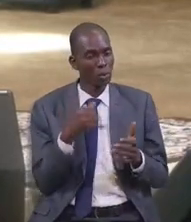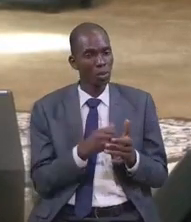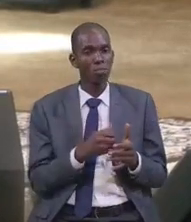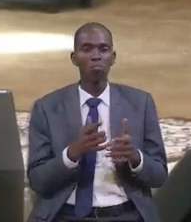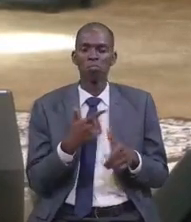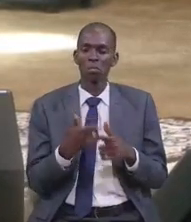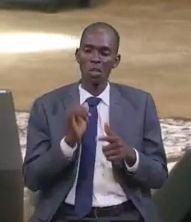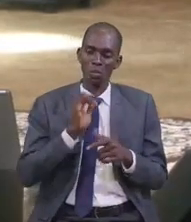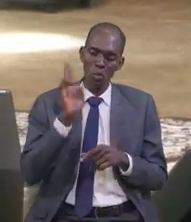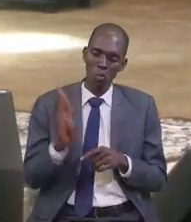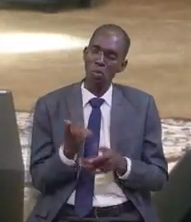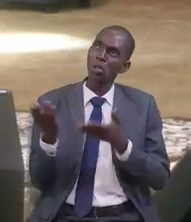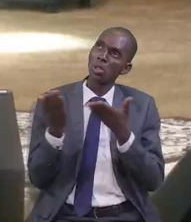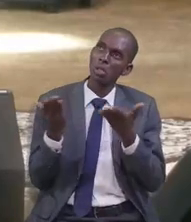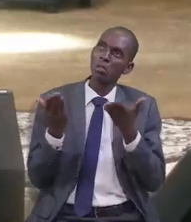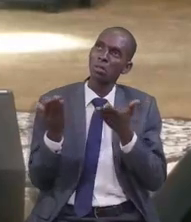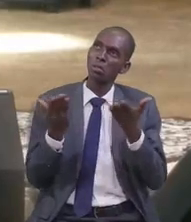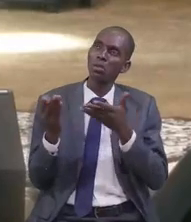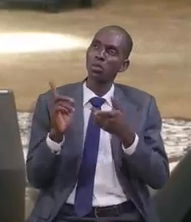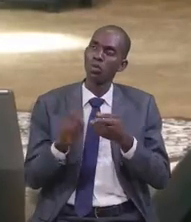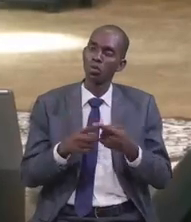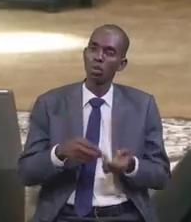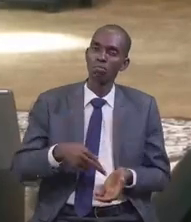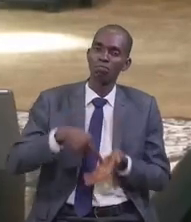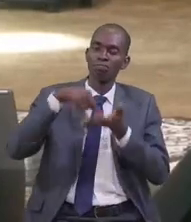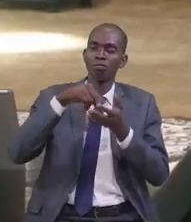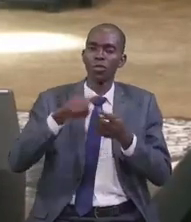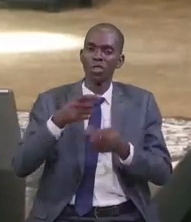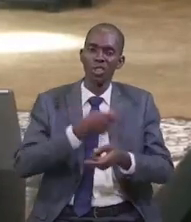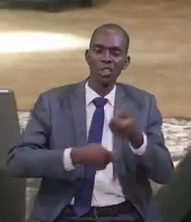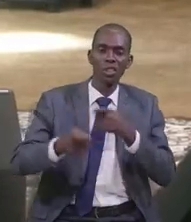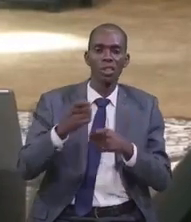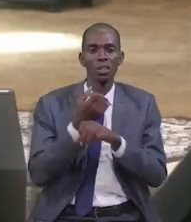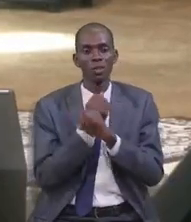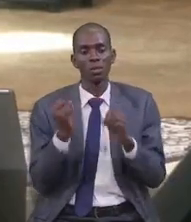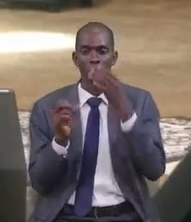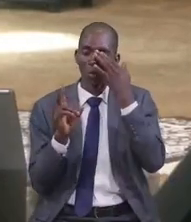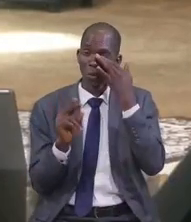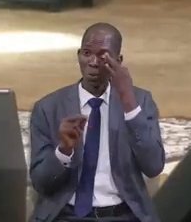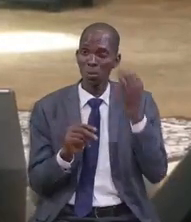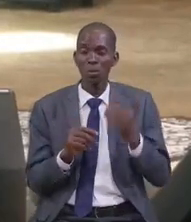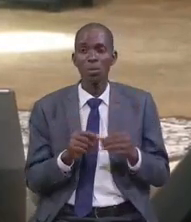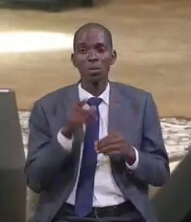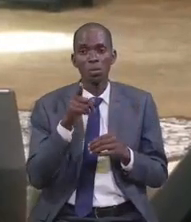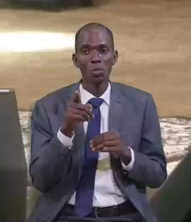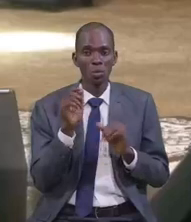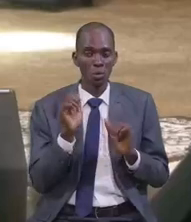que le service même a la sécurité éternelle, et ils peuvent maltraiter leur femme à la